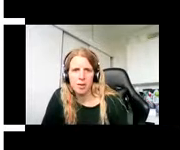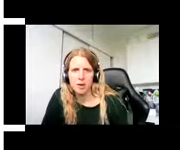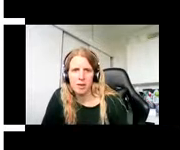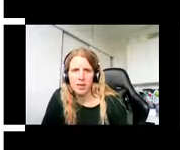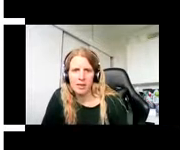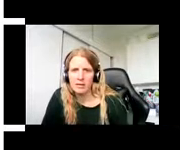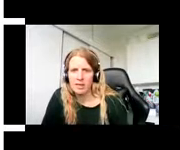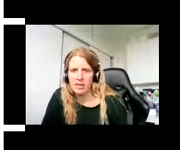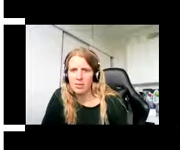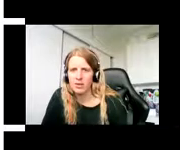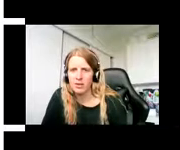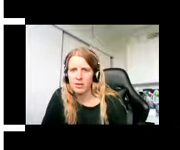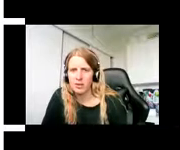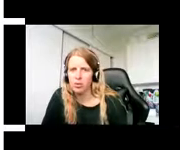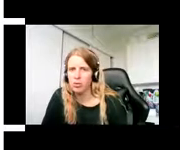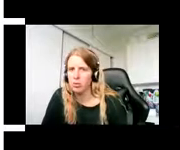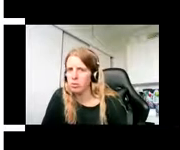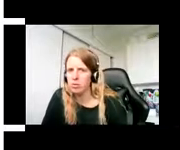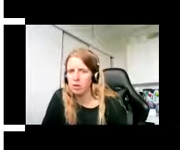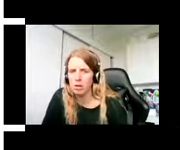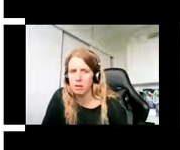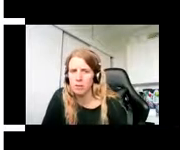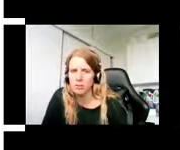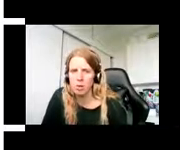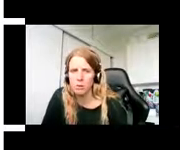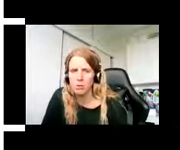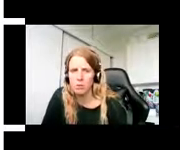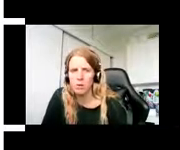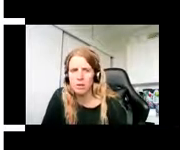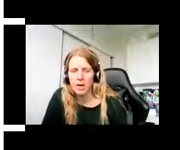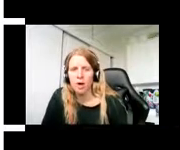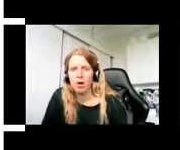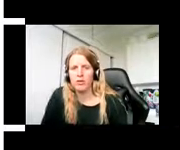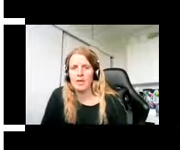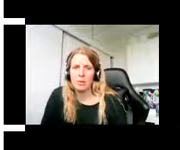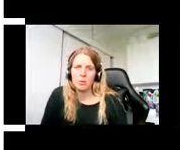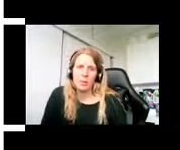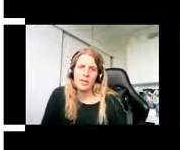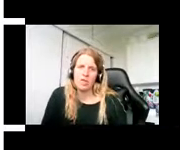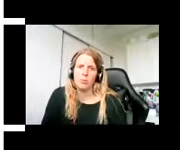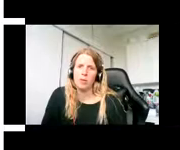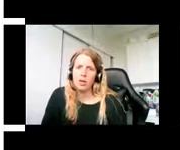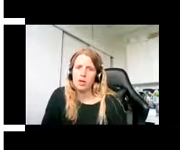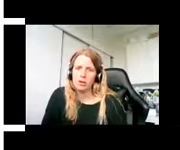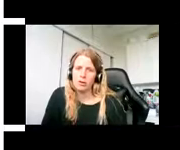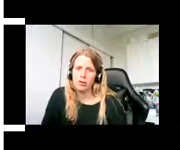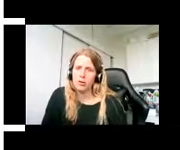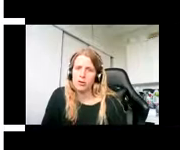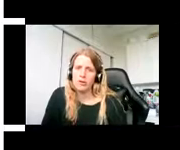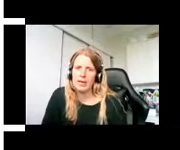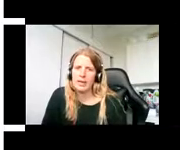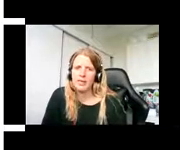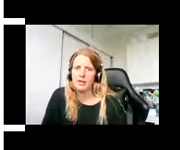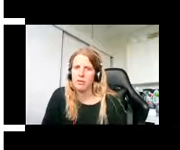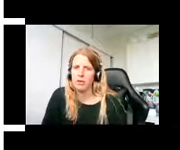Verder, ja, geen activiteiten met fysiek contact tussen bubbels. Op zich wel logisch. Overnachting op het speelplein is mogelijk. Zorg voor